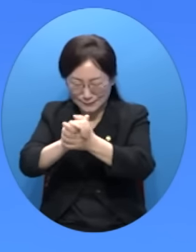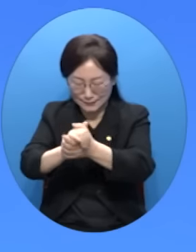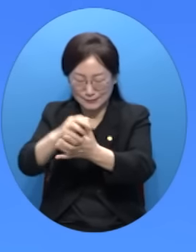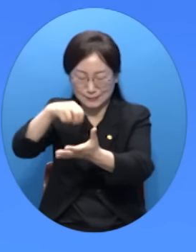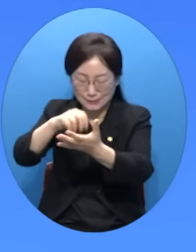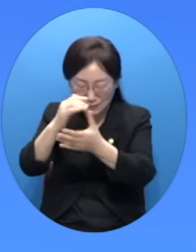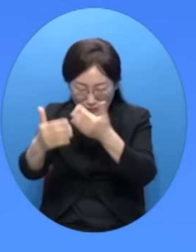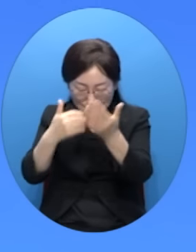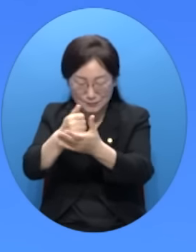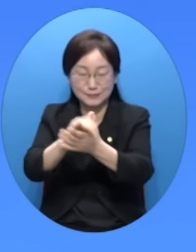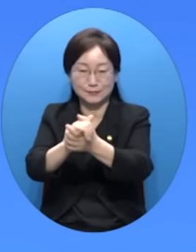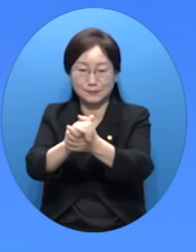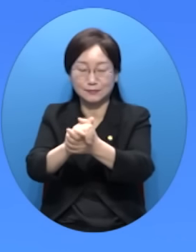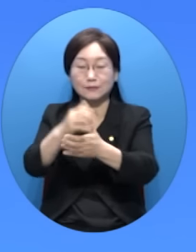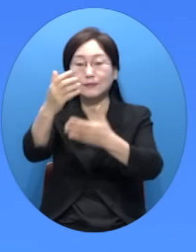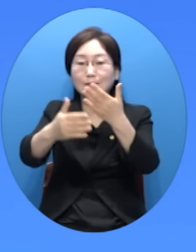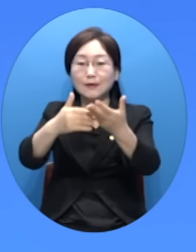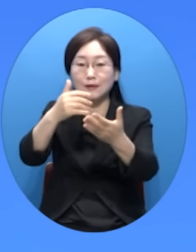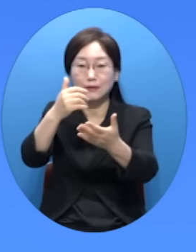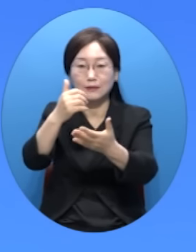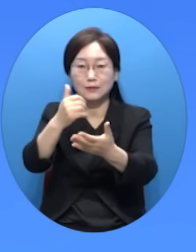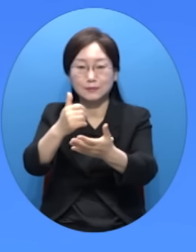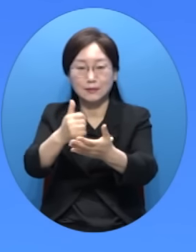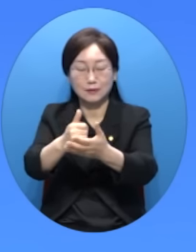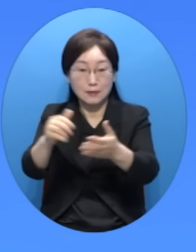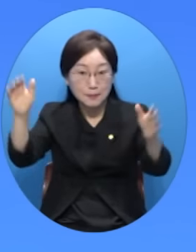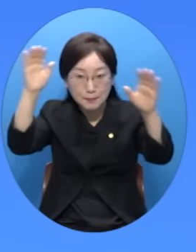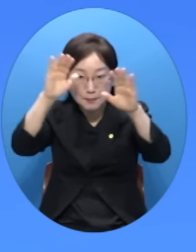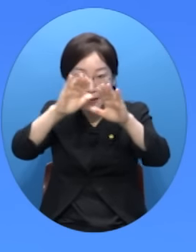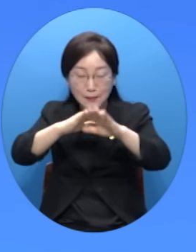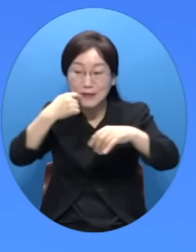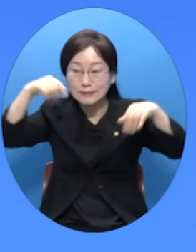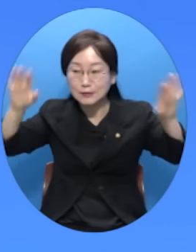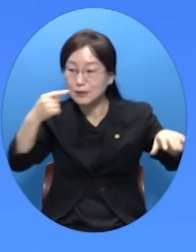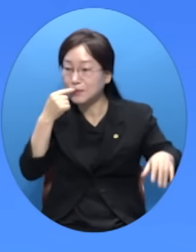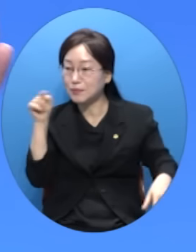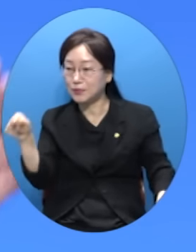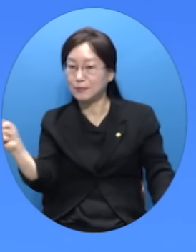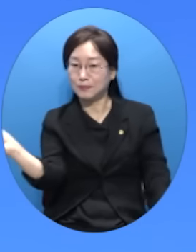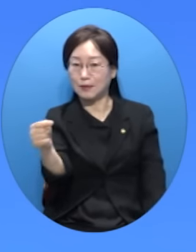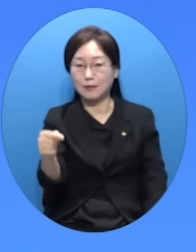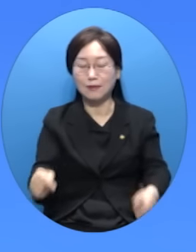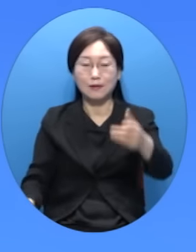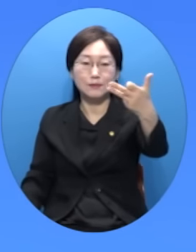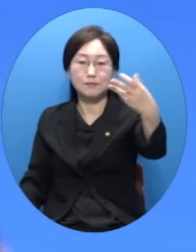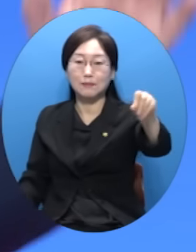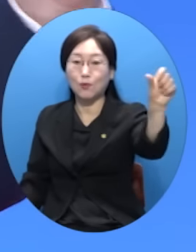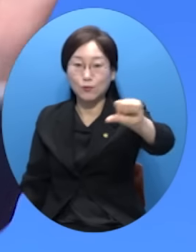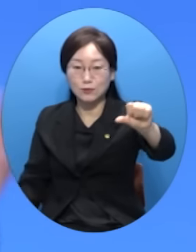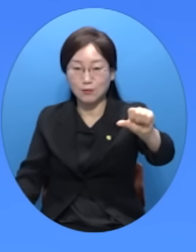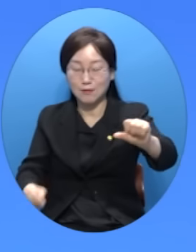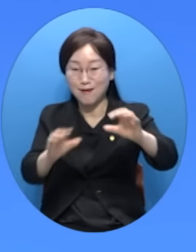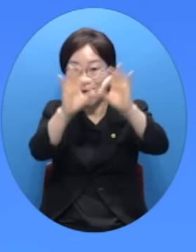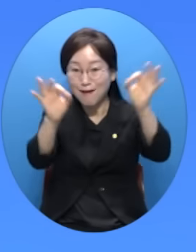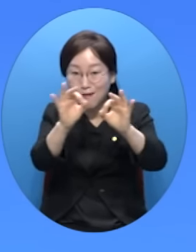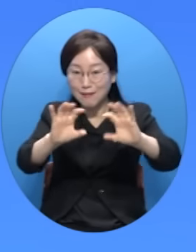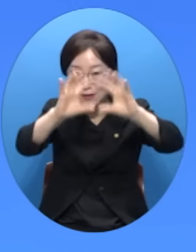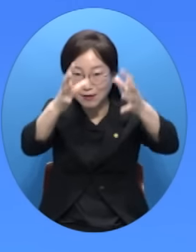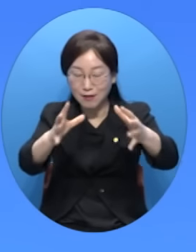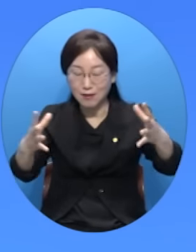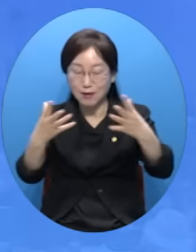기도했습니다. 그때 하나님께서 그 밤에 천사를 보내서 18만 5천 명이 몰살당하게